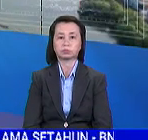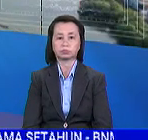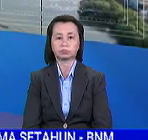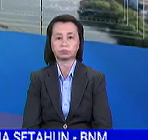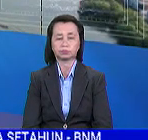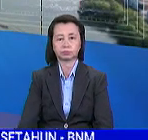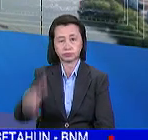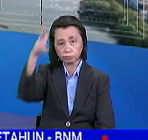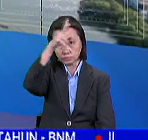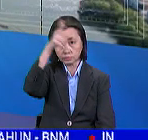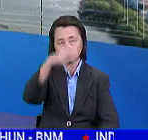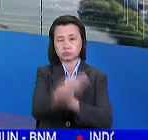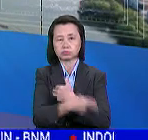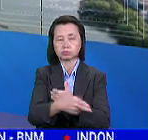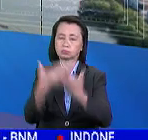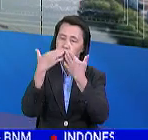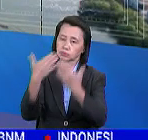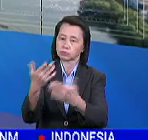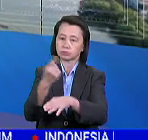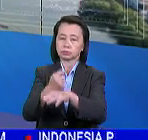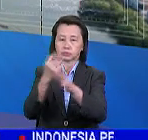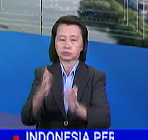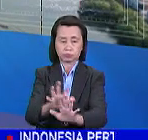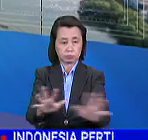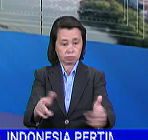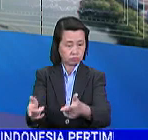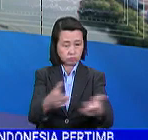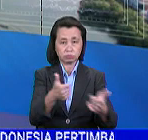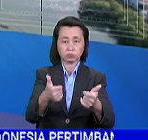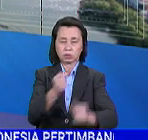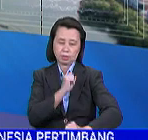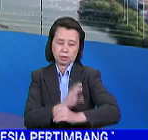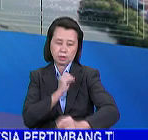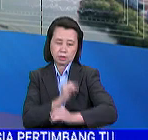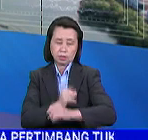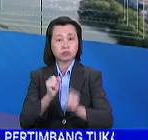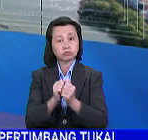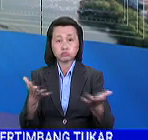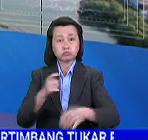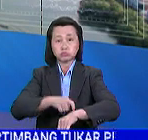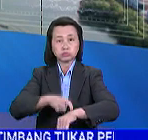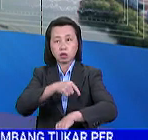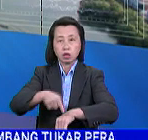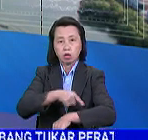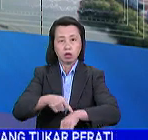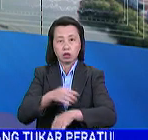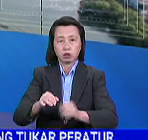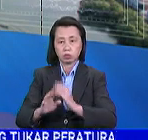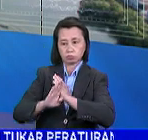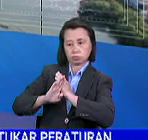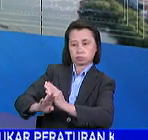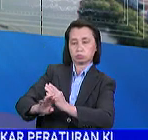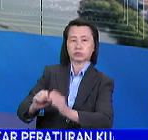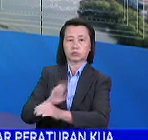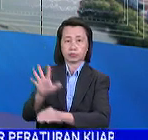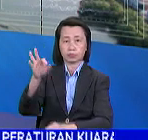Hai kerajaan Negeri 4 menghargai pengorbanan petugas barisan hadapan yang bertungkus lumus tanpa mengira masa untuk menekan penularan TB